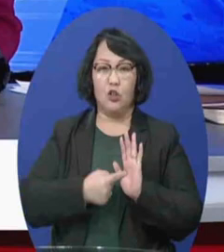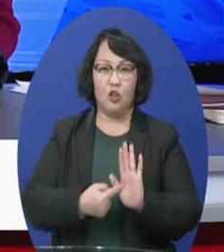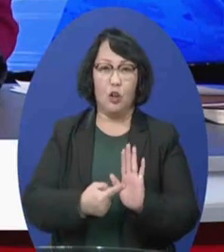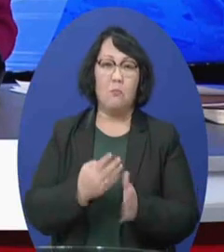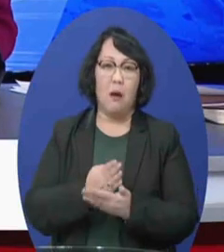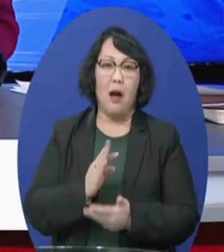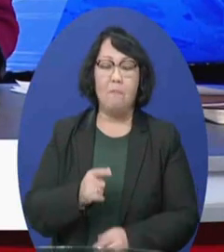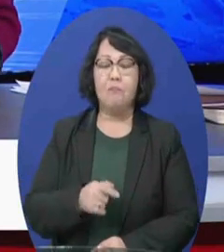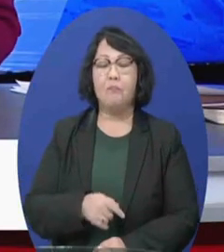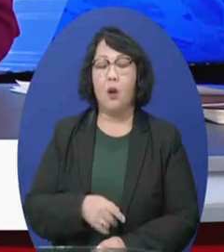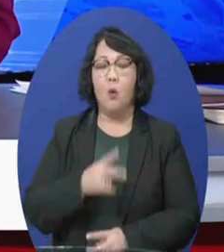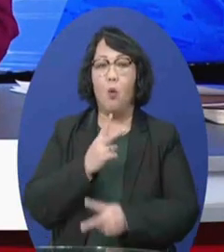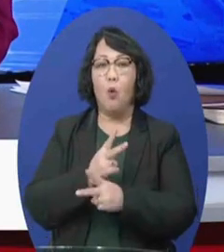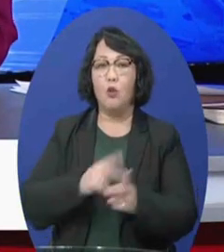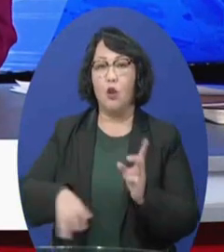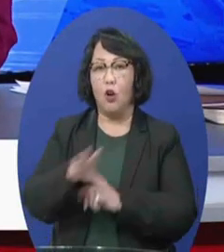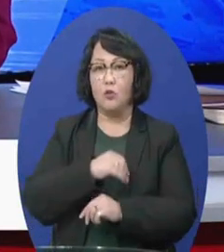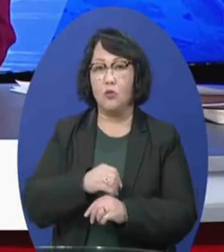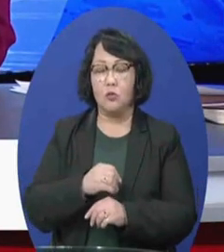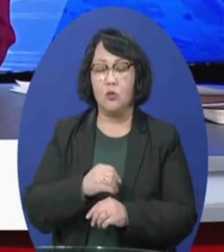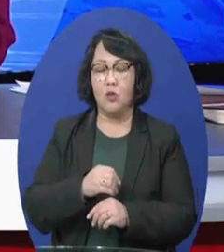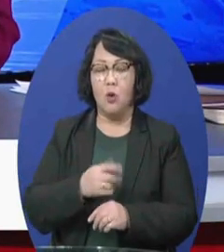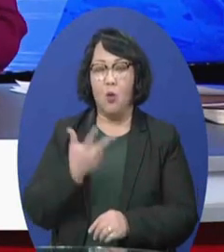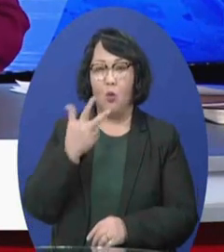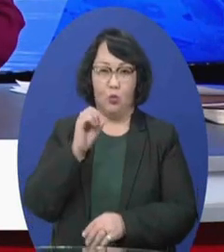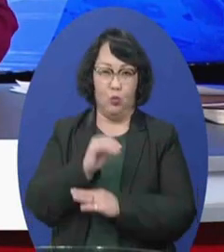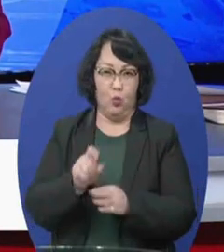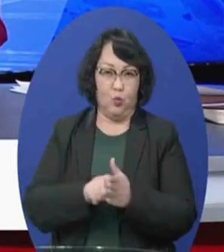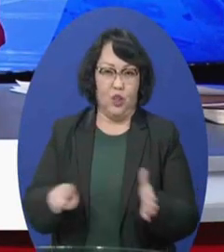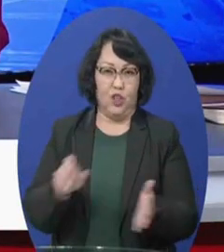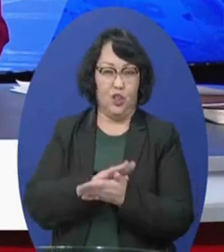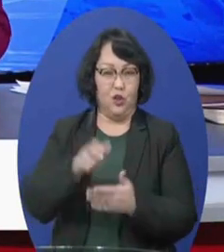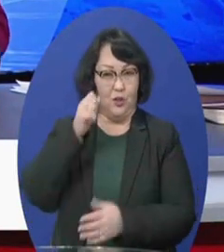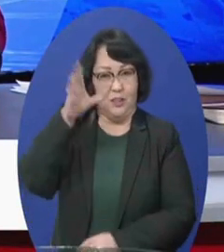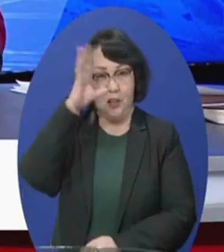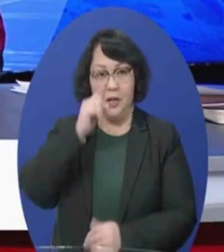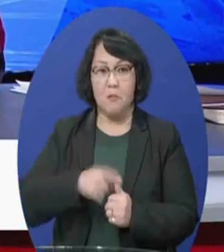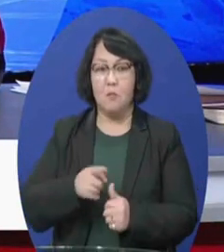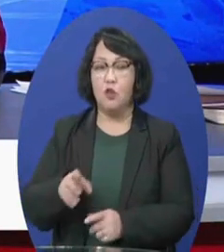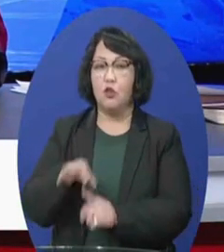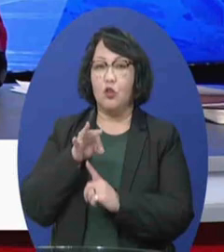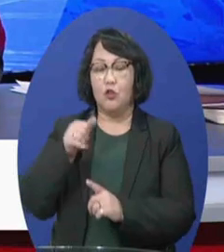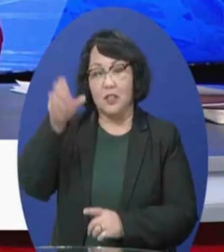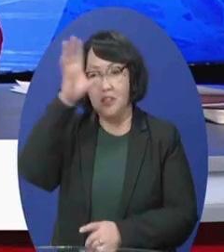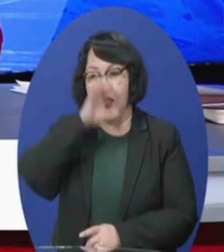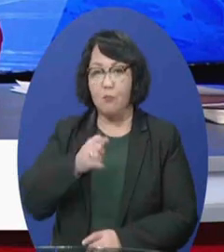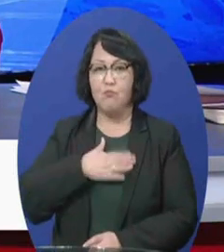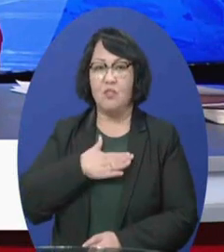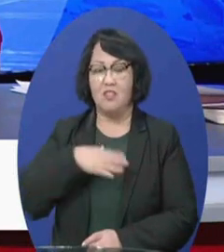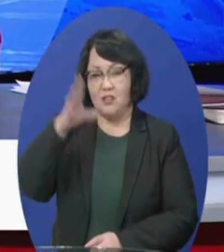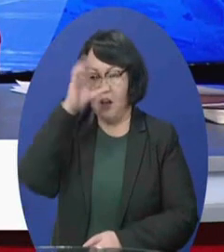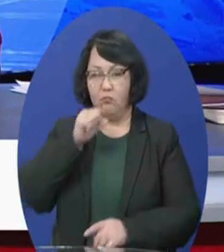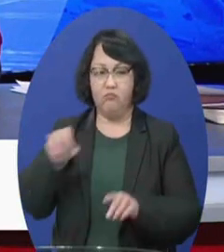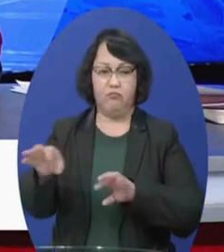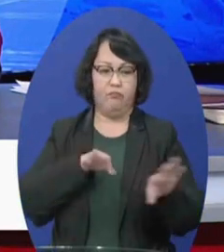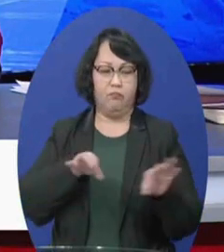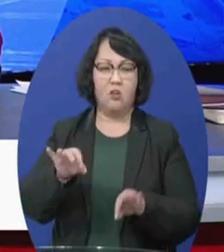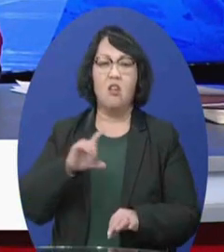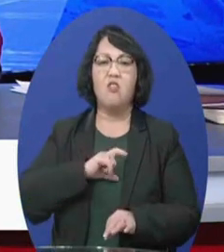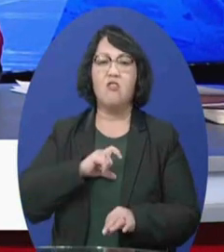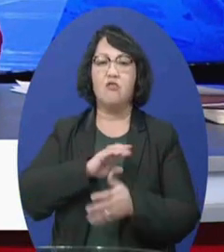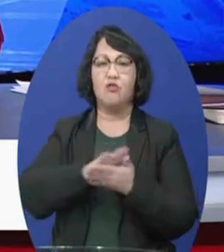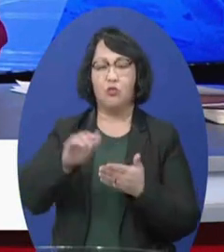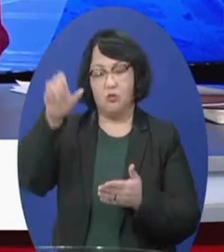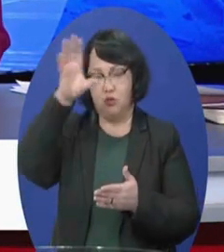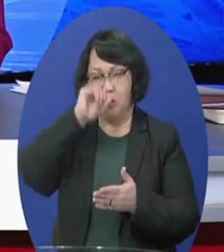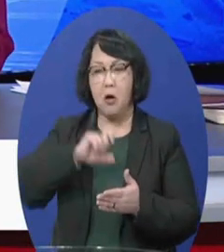Тэгэхээр хууль эрх зүйн хүрээнд улсын хурал 30 хоногийн дотор шинэ одоо ерөнхий сайдыг томилно. За ерөнхий сайд бол танхимын гишүүдэд бол танилцуулаад өөрөө томилох юм эрх зүйн зохицуулалт үйлчилж